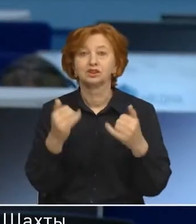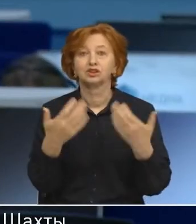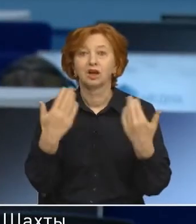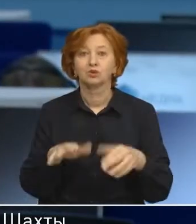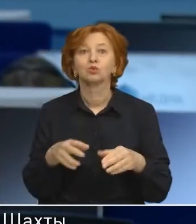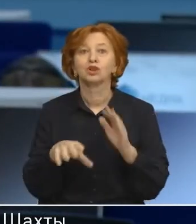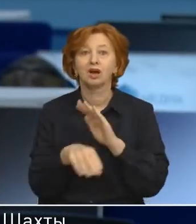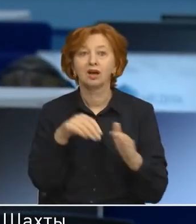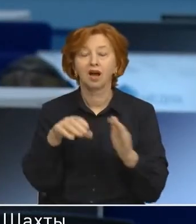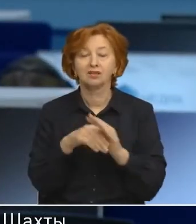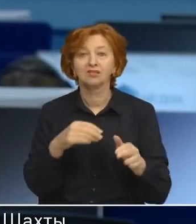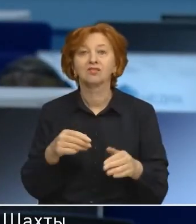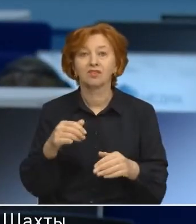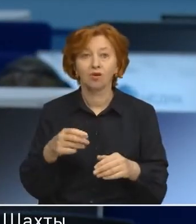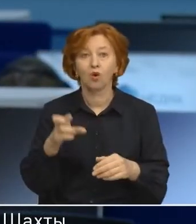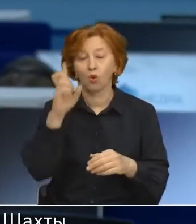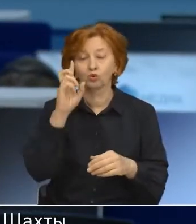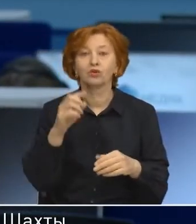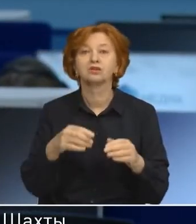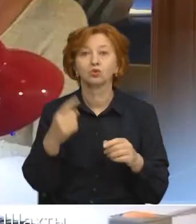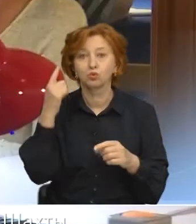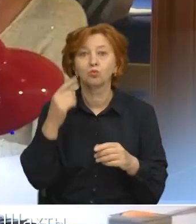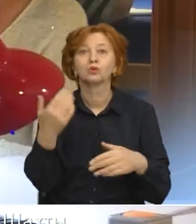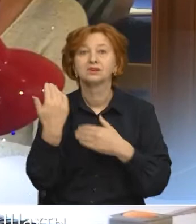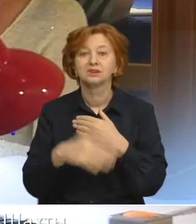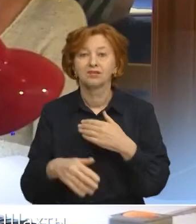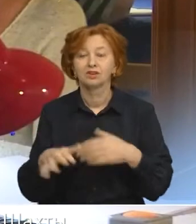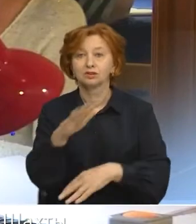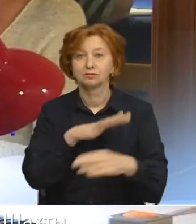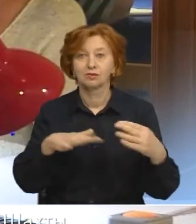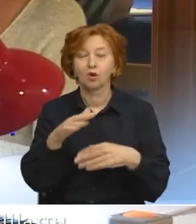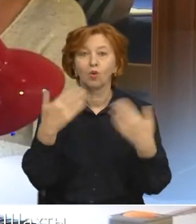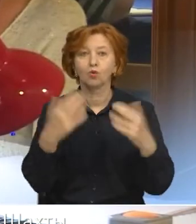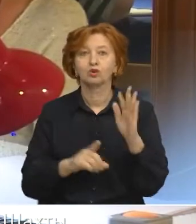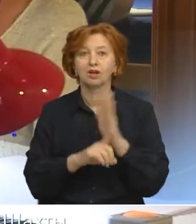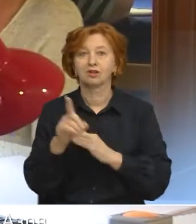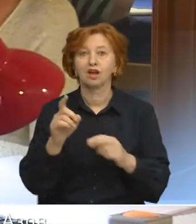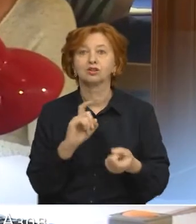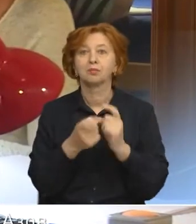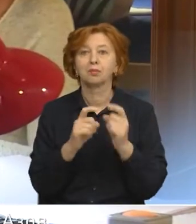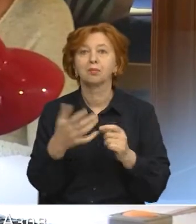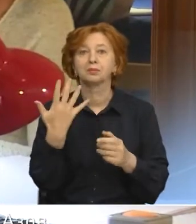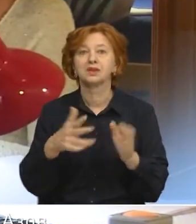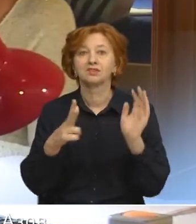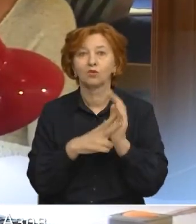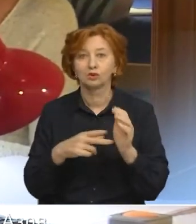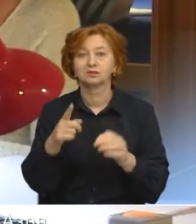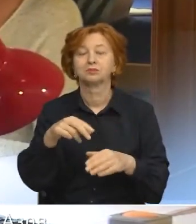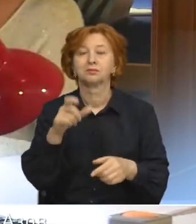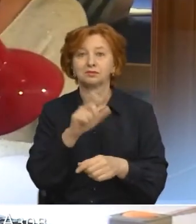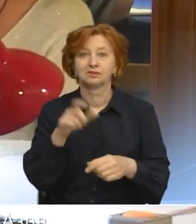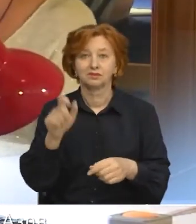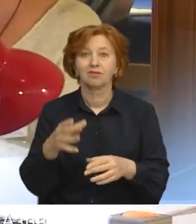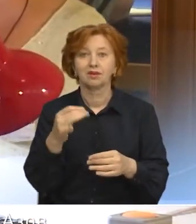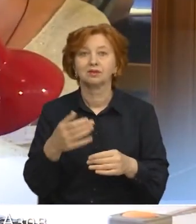Выдвижение кандидатов на выборы в Государственную Думу завершилось. От Донского региона за мандаты будут бороться 58 претендентов.